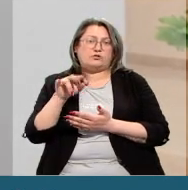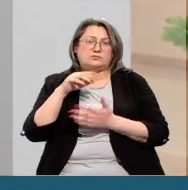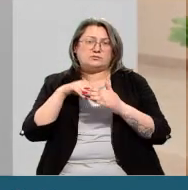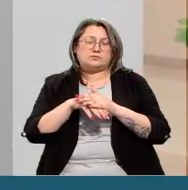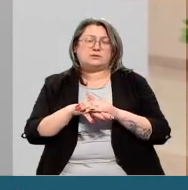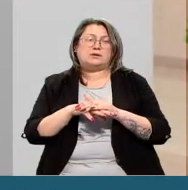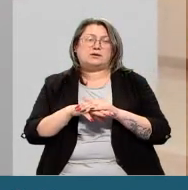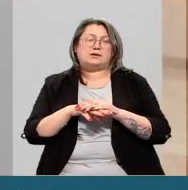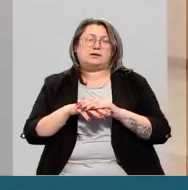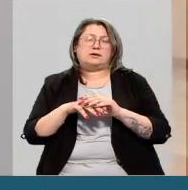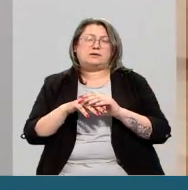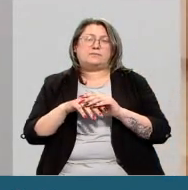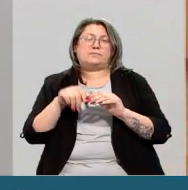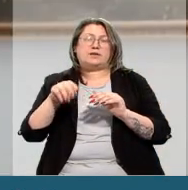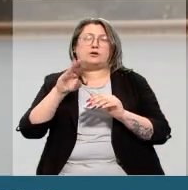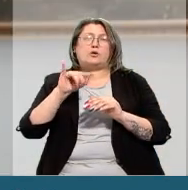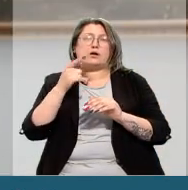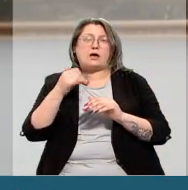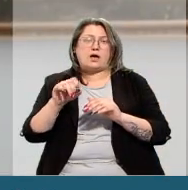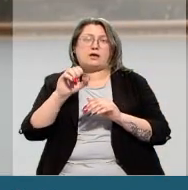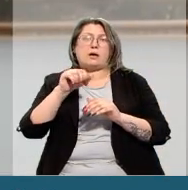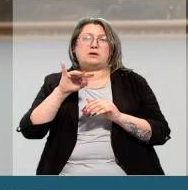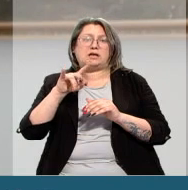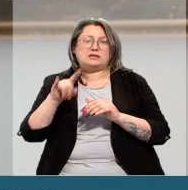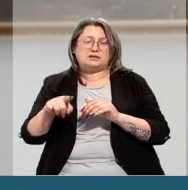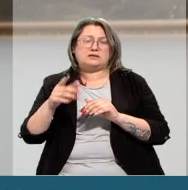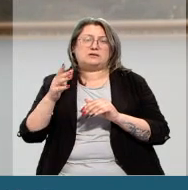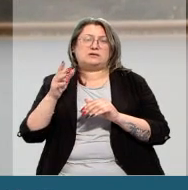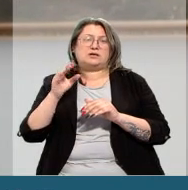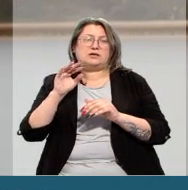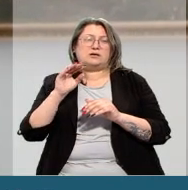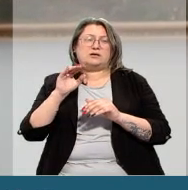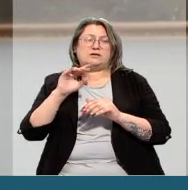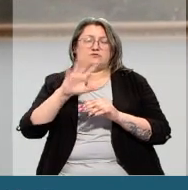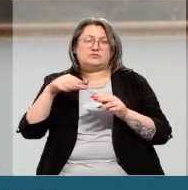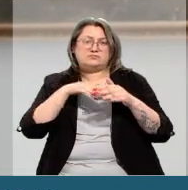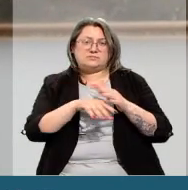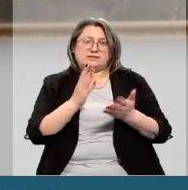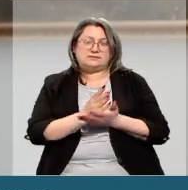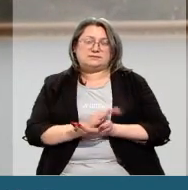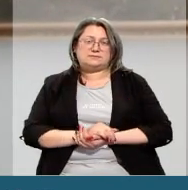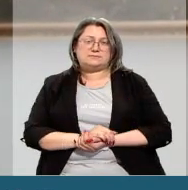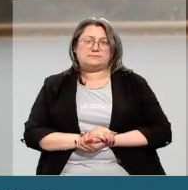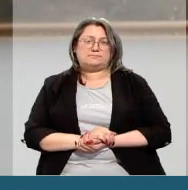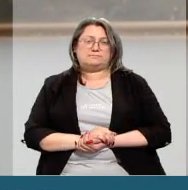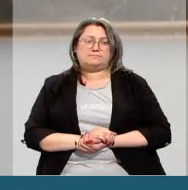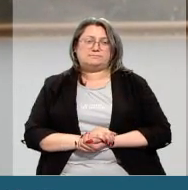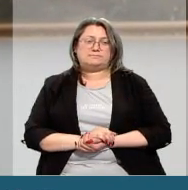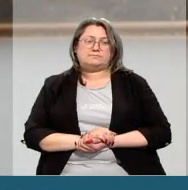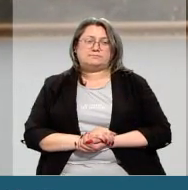арнайы конференцияға көрме қойылды. Бізде музей қорында сақтаулы осы барлығы құжаттар. Яғни ол